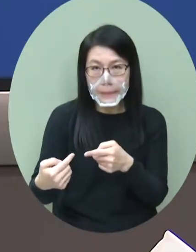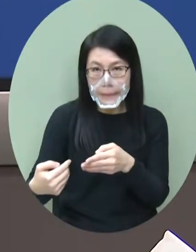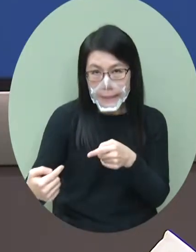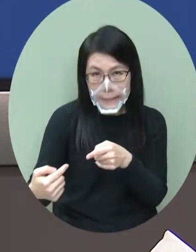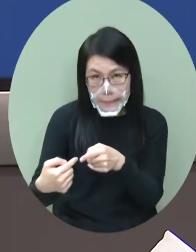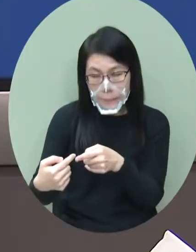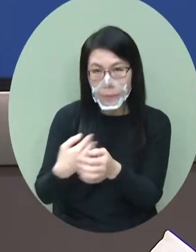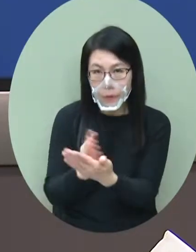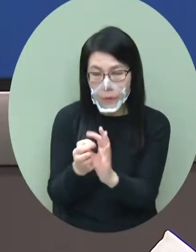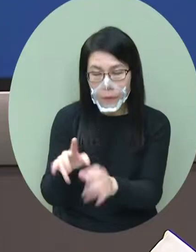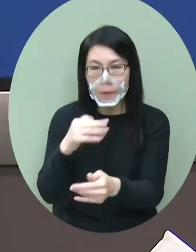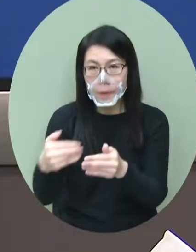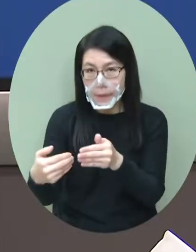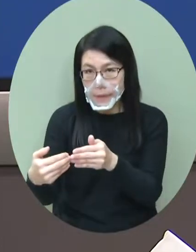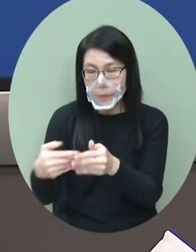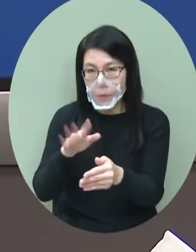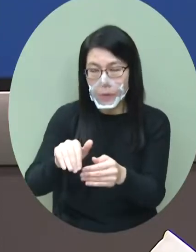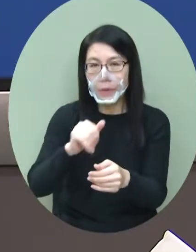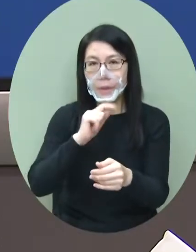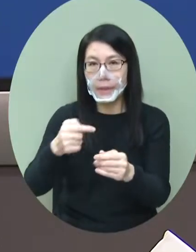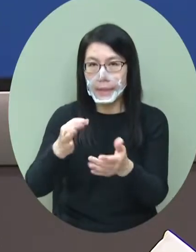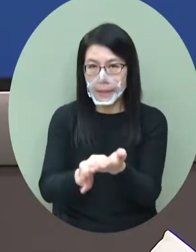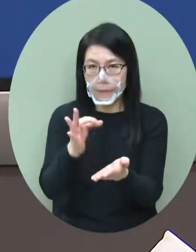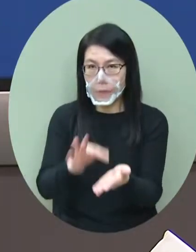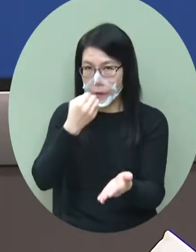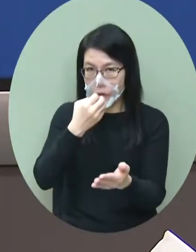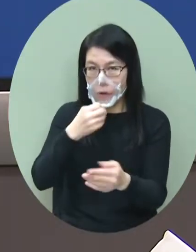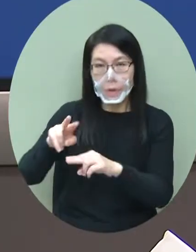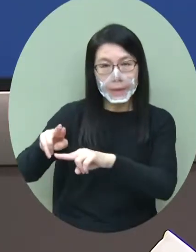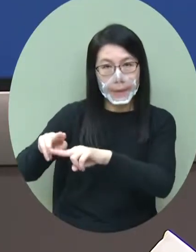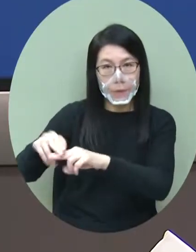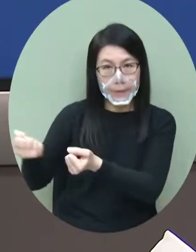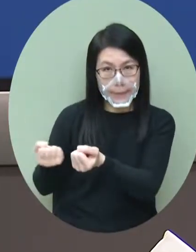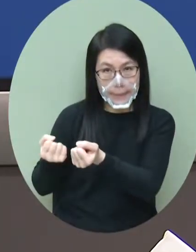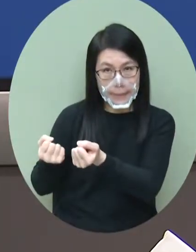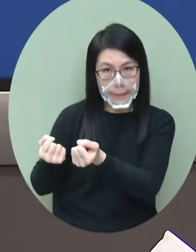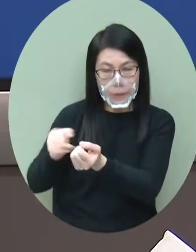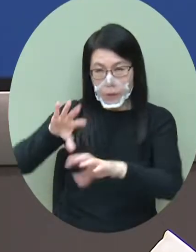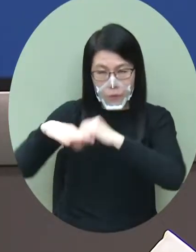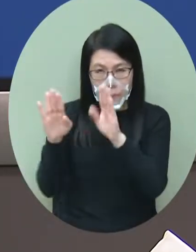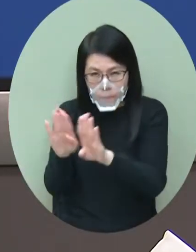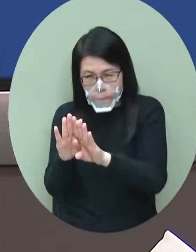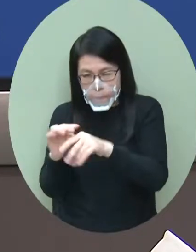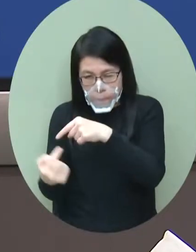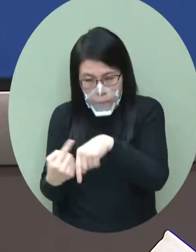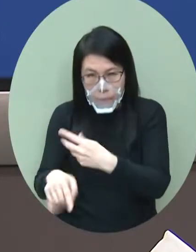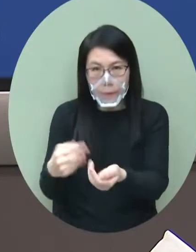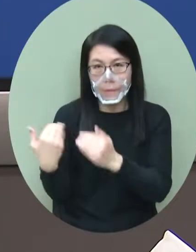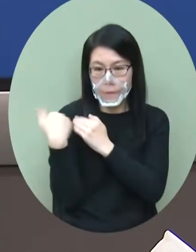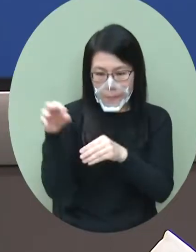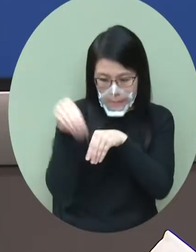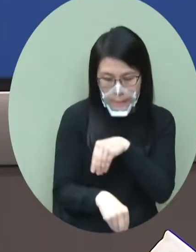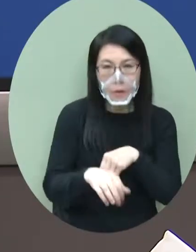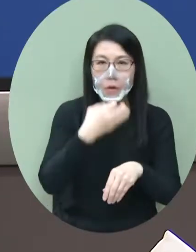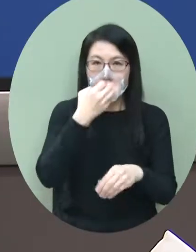运。所谓的接驳方案呢，就是说在香港的某一些接驳点呢，由内地的师傅呢，